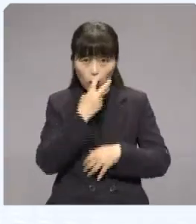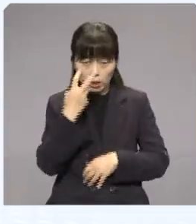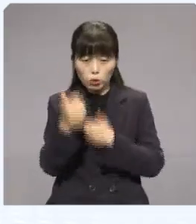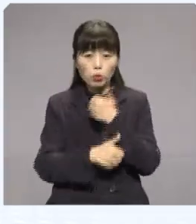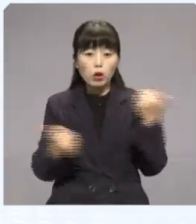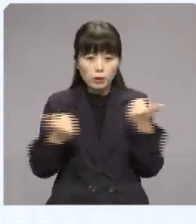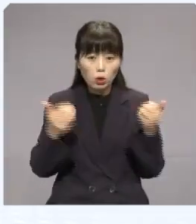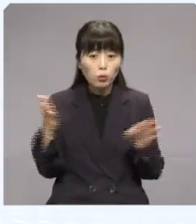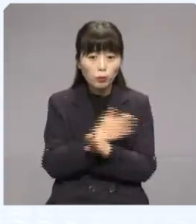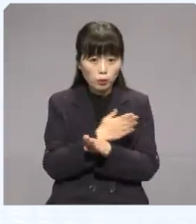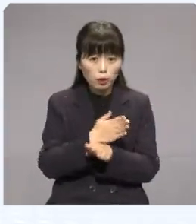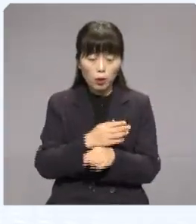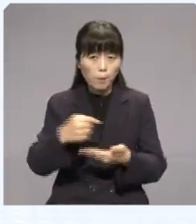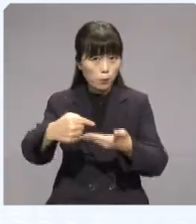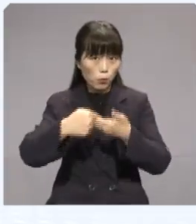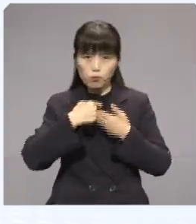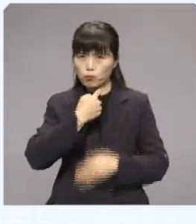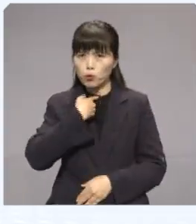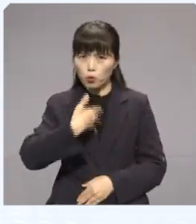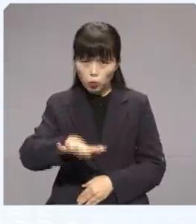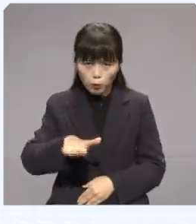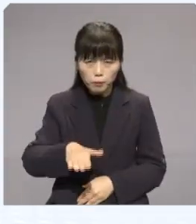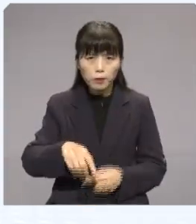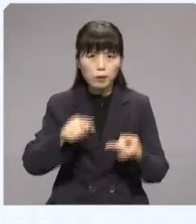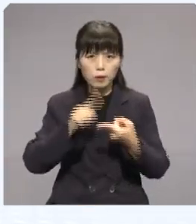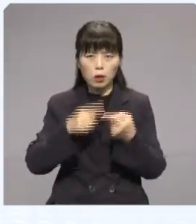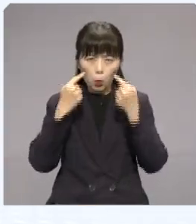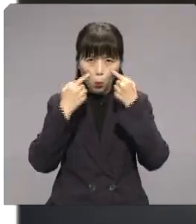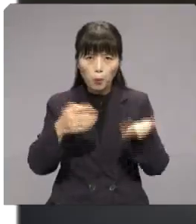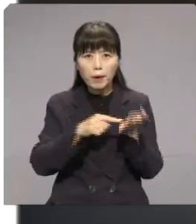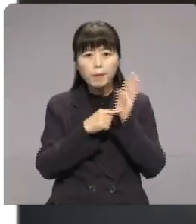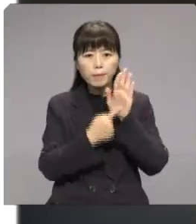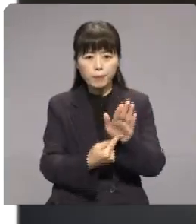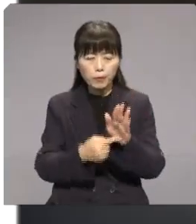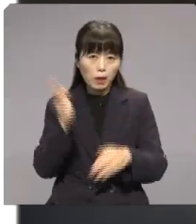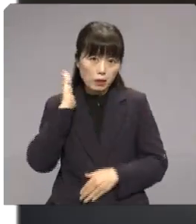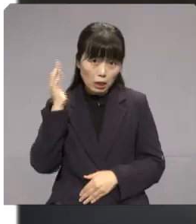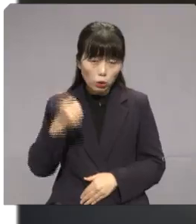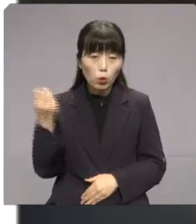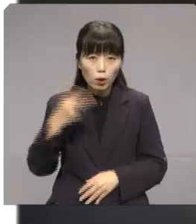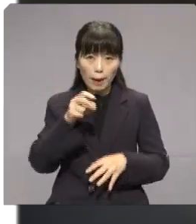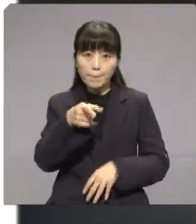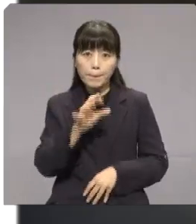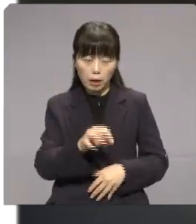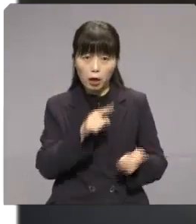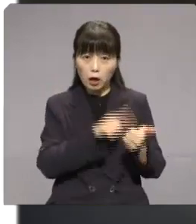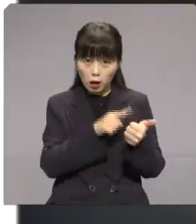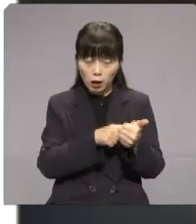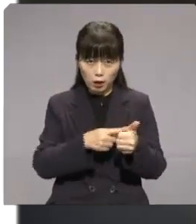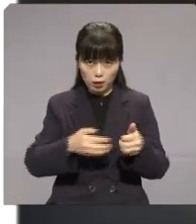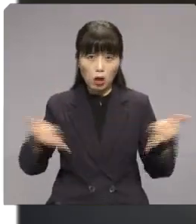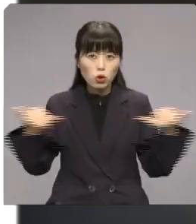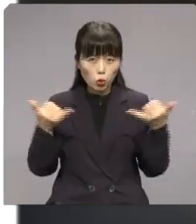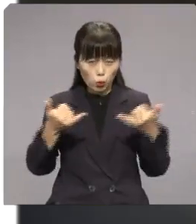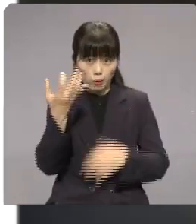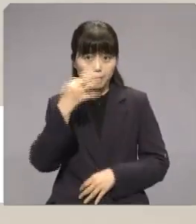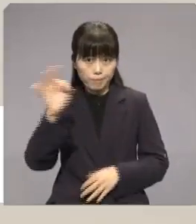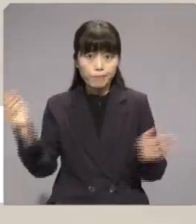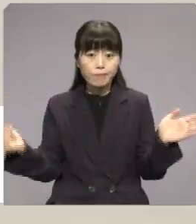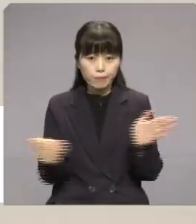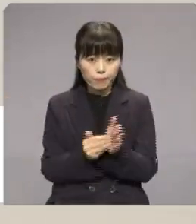공천관리위원회로부터 공천 보고도 받은 적 없다는 점도 분명히 했습니다. 대통령과 명태균 씨 사이의 통화는